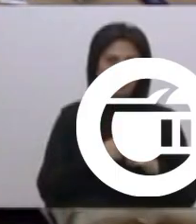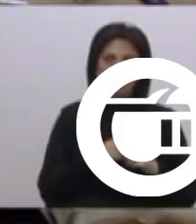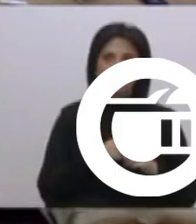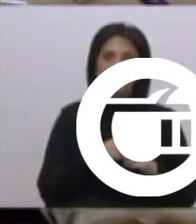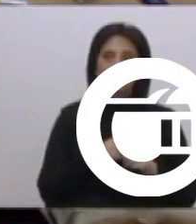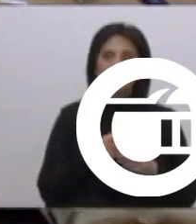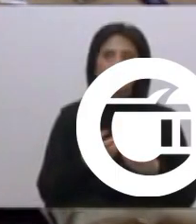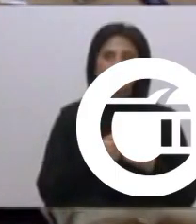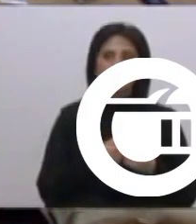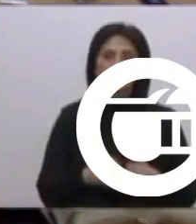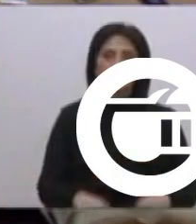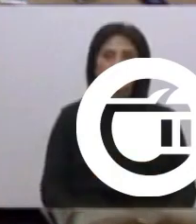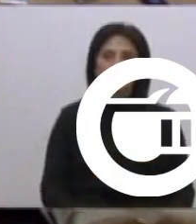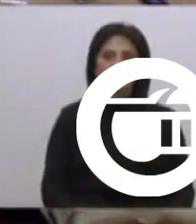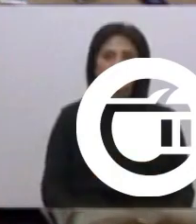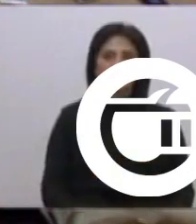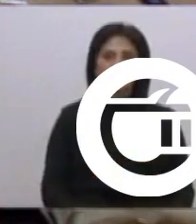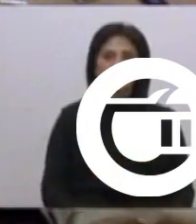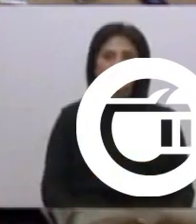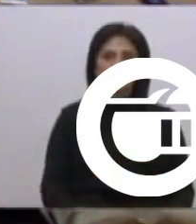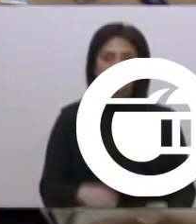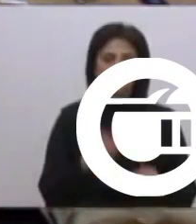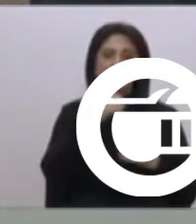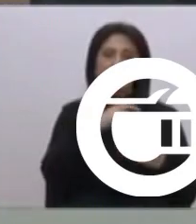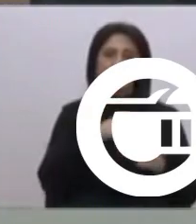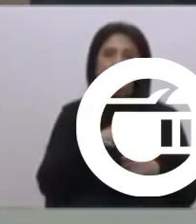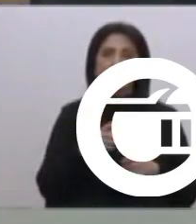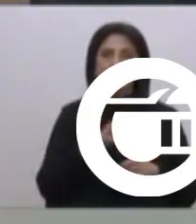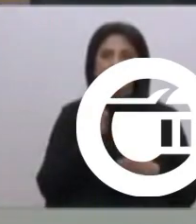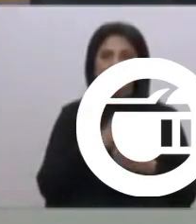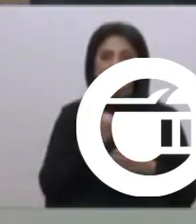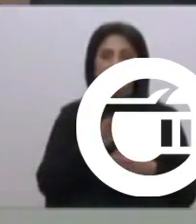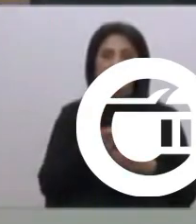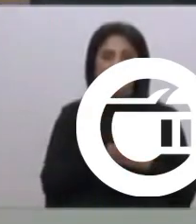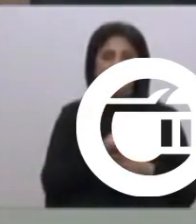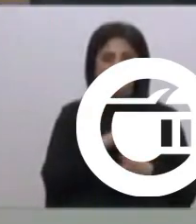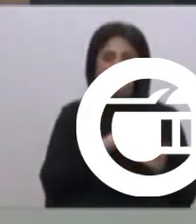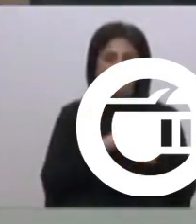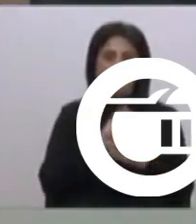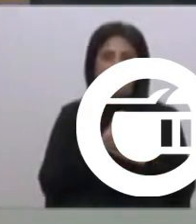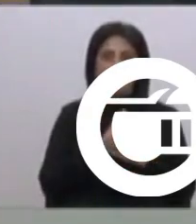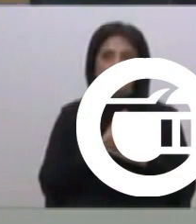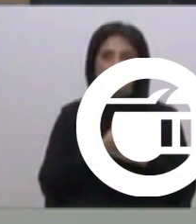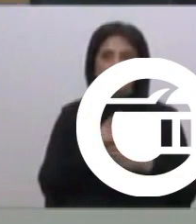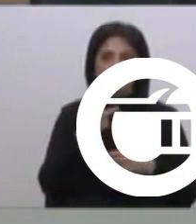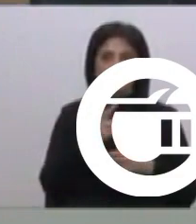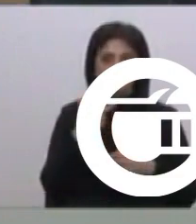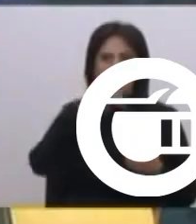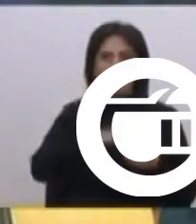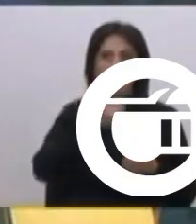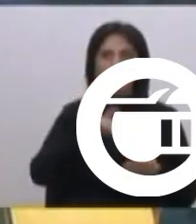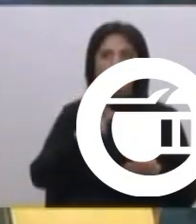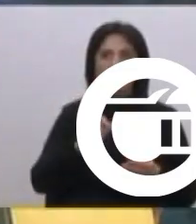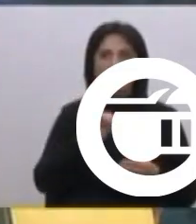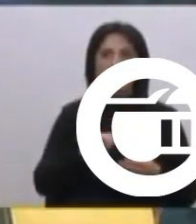სამთავრობო გეგმის წარდგენისას პარლამენტში ისაუბრა. ისევე განმარტებით, მთავრობის 4-წლიან პროგრამაში ამ მიმართულებით